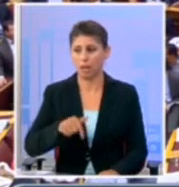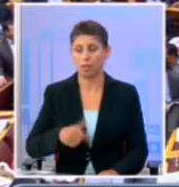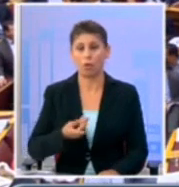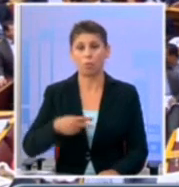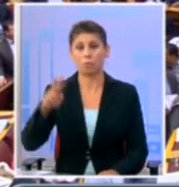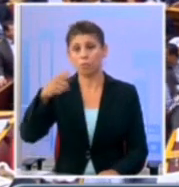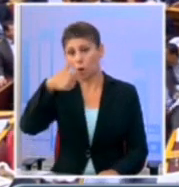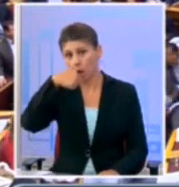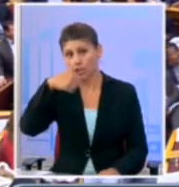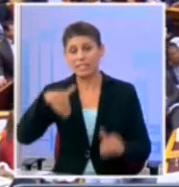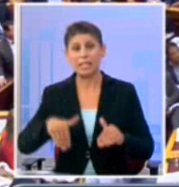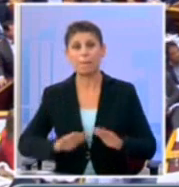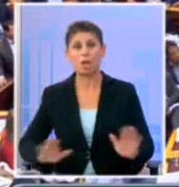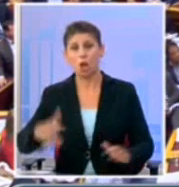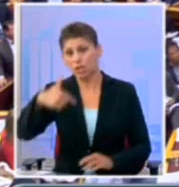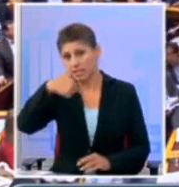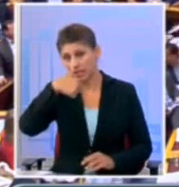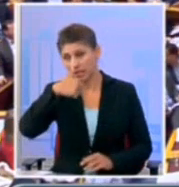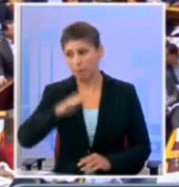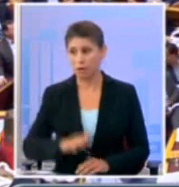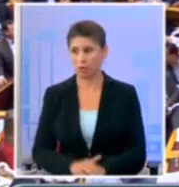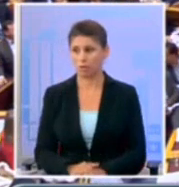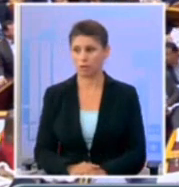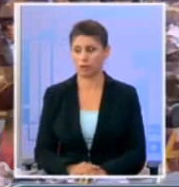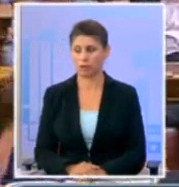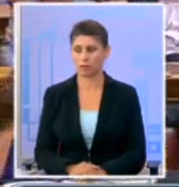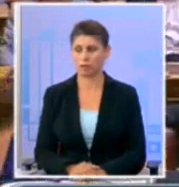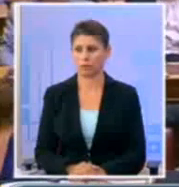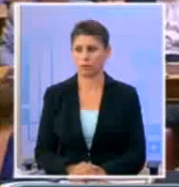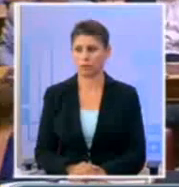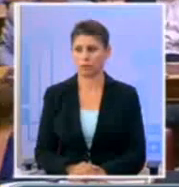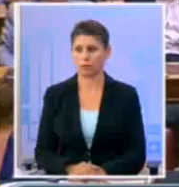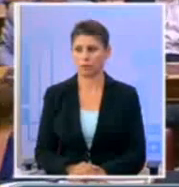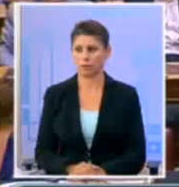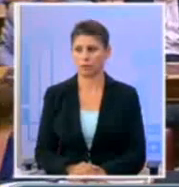Τι σεμνός, εγώ να είμαι σεμνός. Την οποία την είδατε την ομάδα σας.